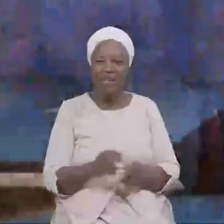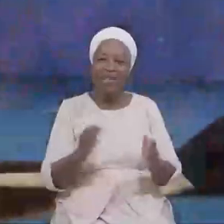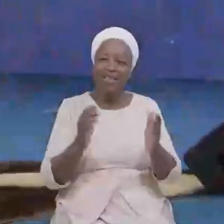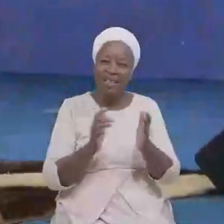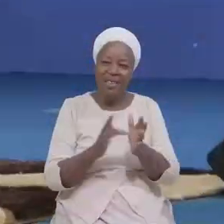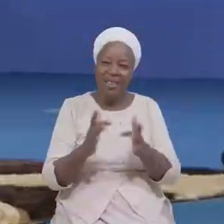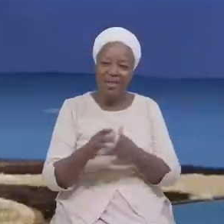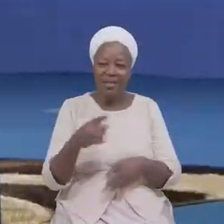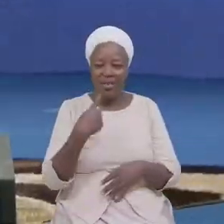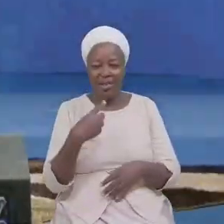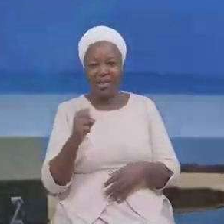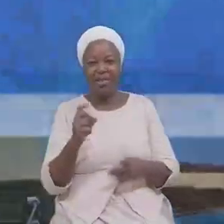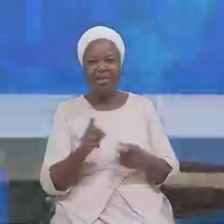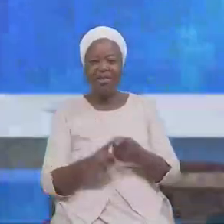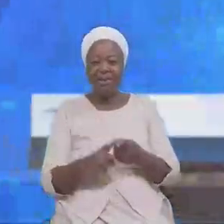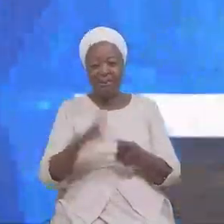Jésus lui dit,